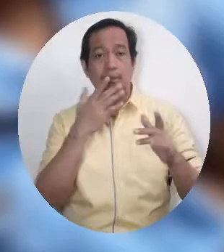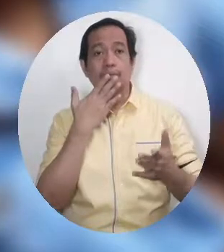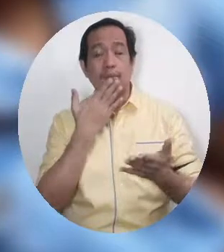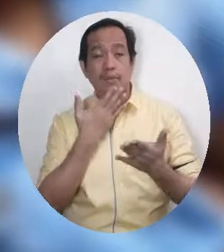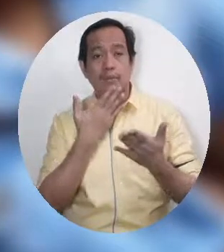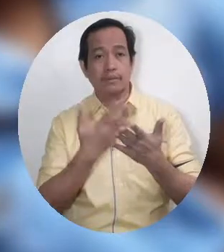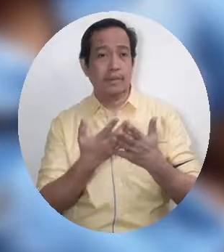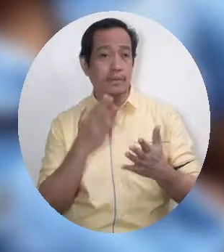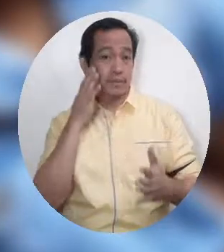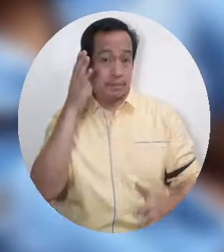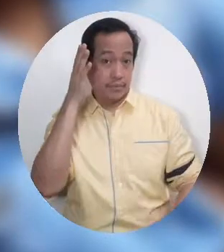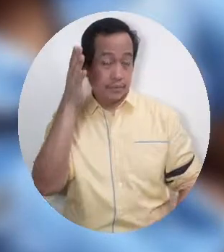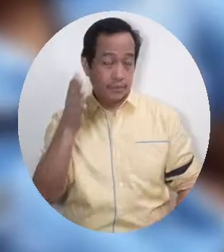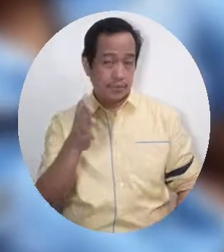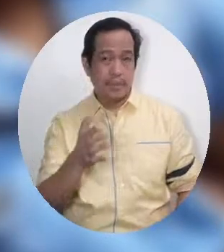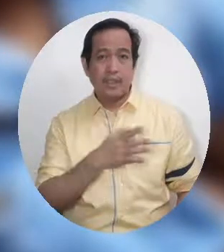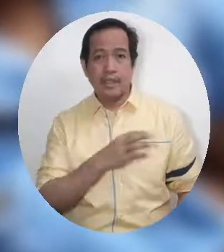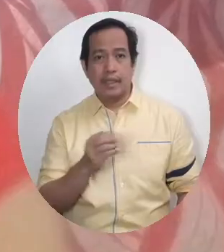sa buhay,